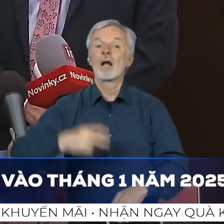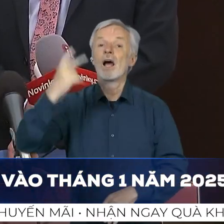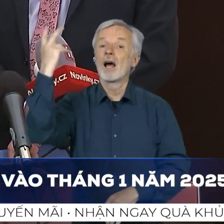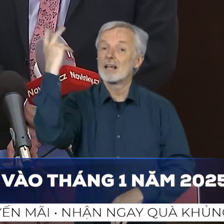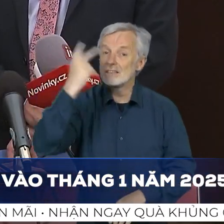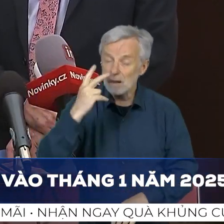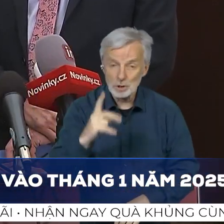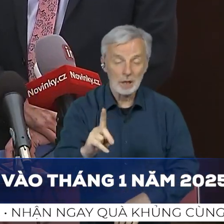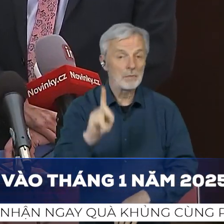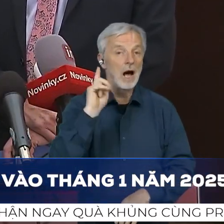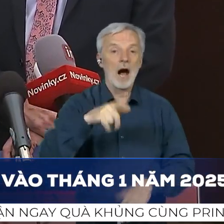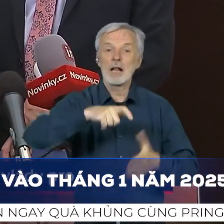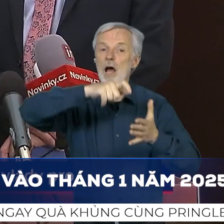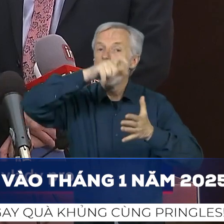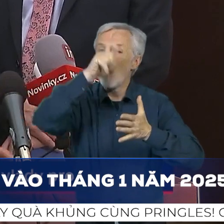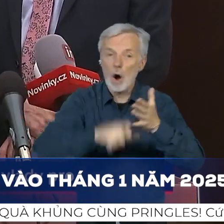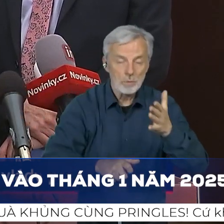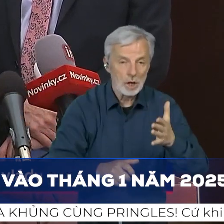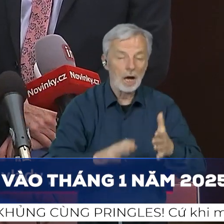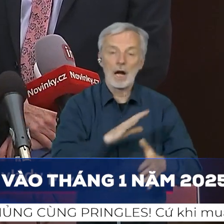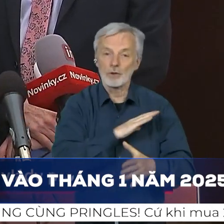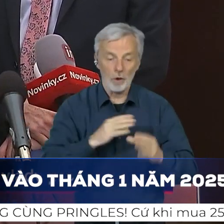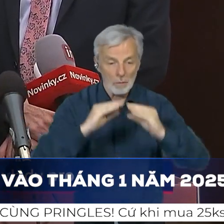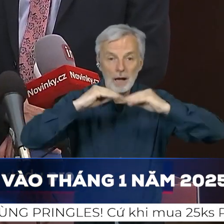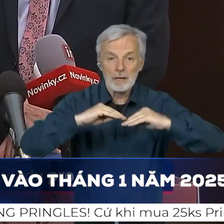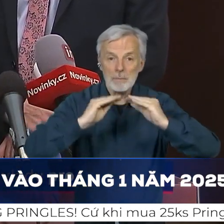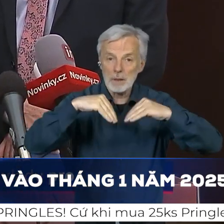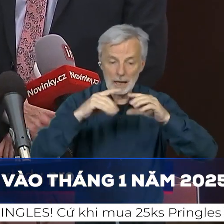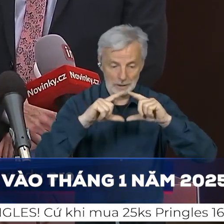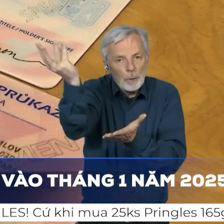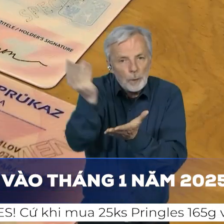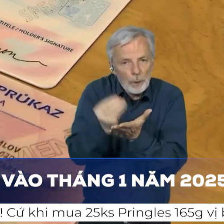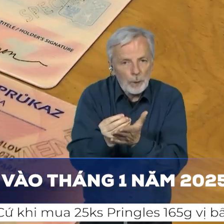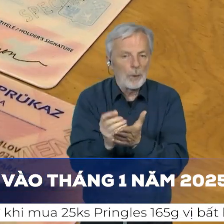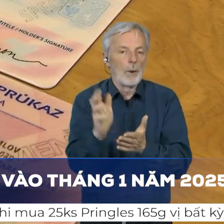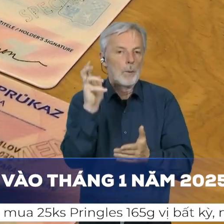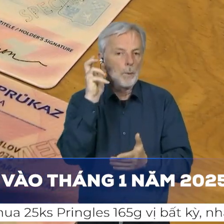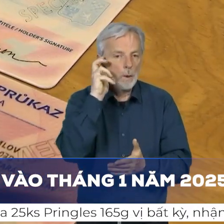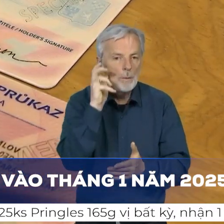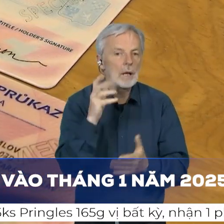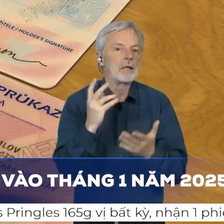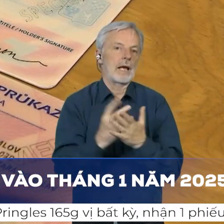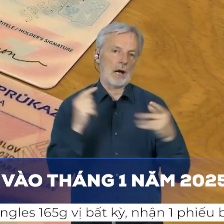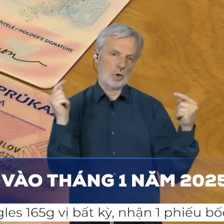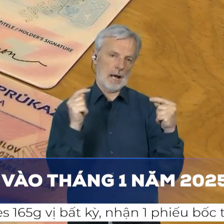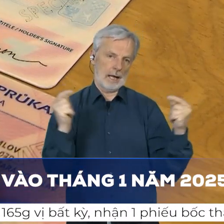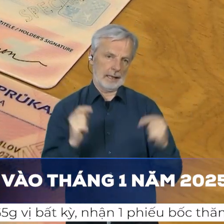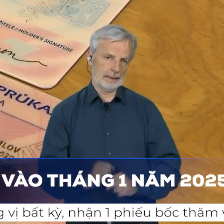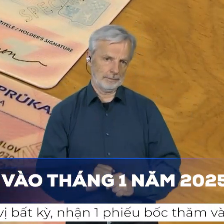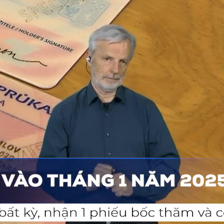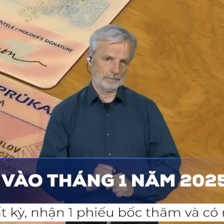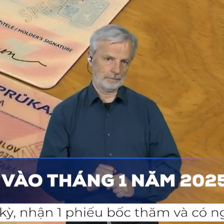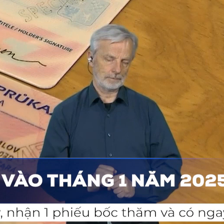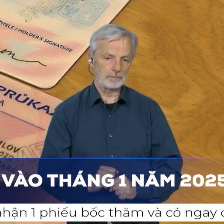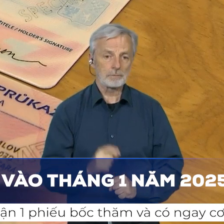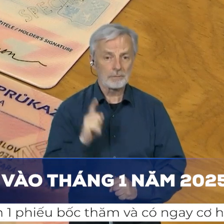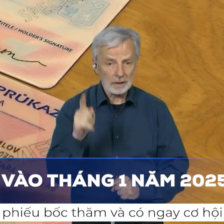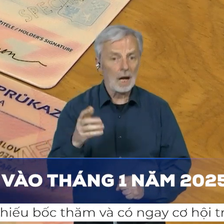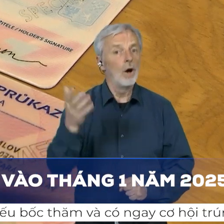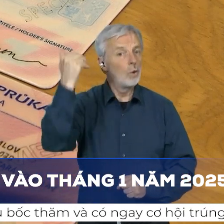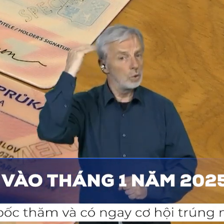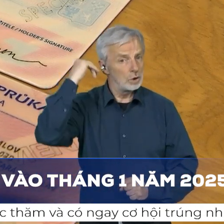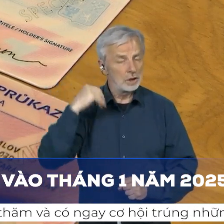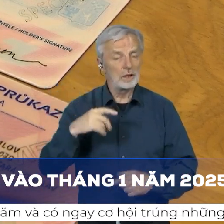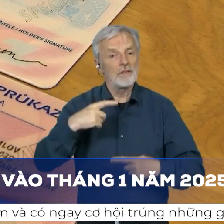tướng phụ trách số hóa Ivan Bartos, một chiếc điện thoại di động là đủ để chứng minh danh tính của mỗi công dân Séc. Ứng dụng mới do Cơ quan